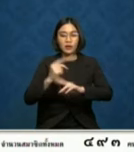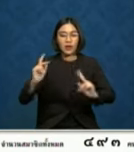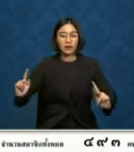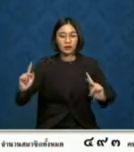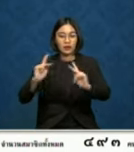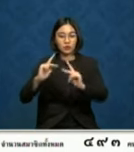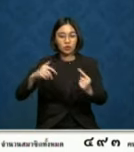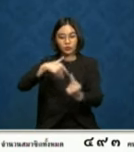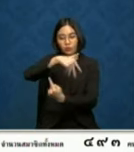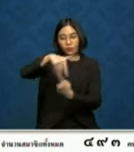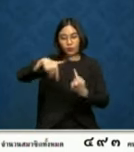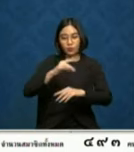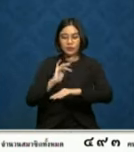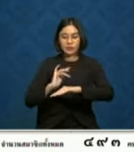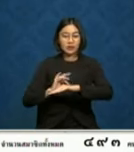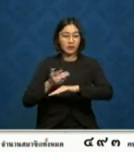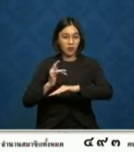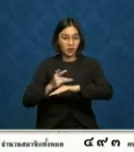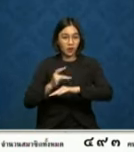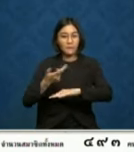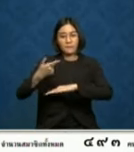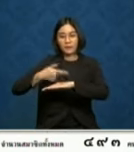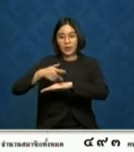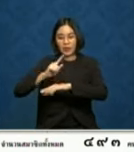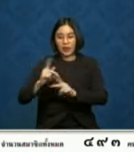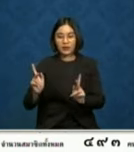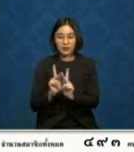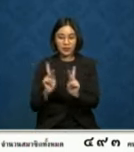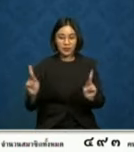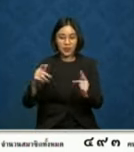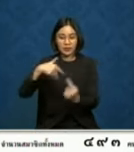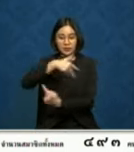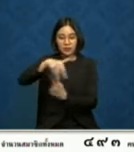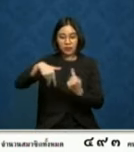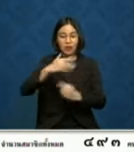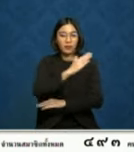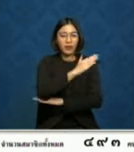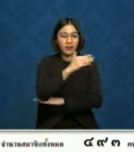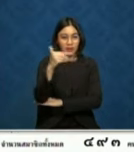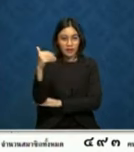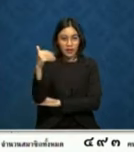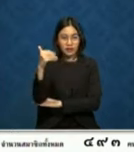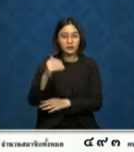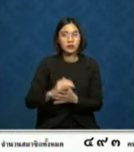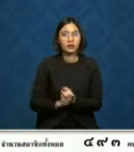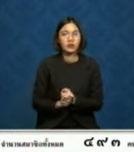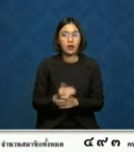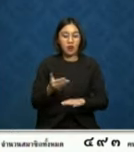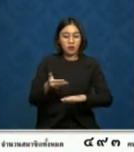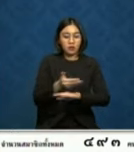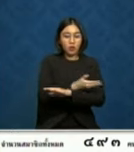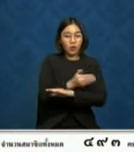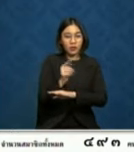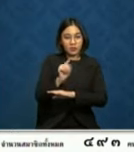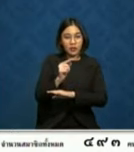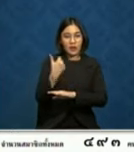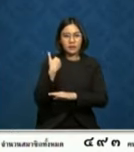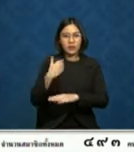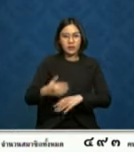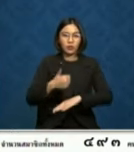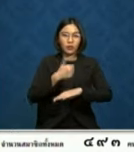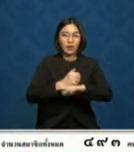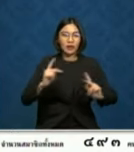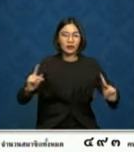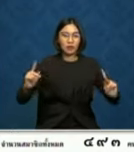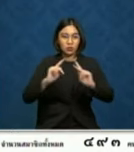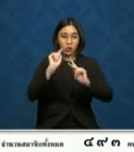กระทรวงทรัพยากรธรรมชาติและสิ่งแวดล้อมเป็นประธานคณะกรรมการสิ่งแวดล้อมแห่งชาติในช่วงก่อนที่เราจะมีเอ่อรัฐมนตรีคน